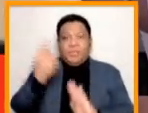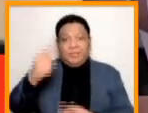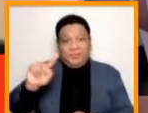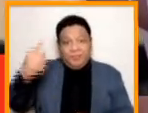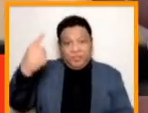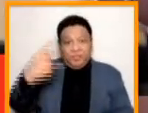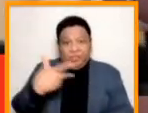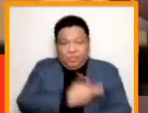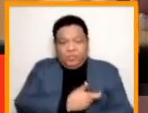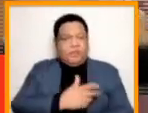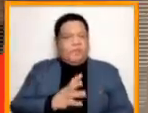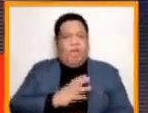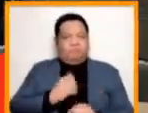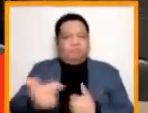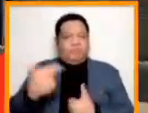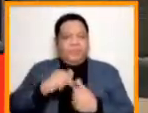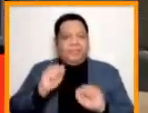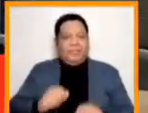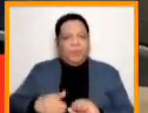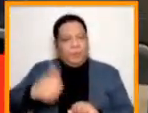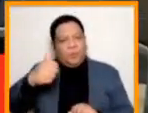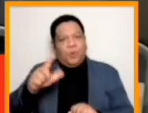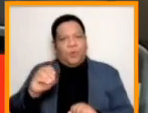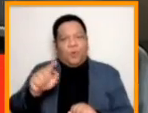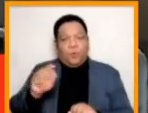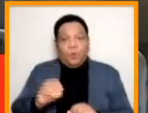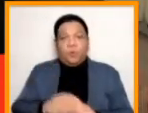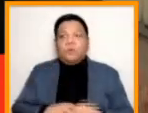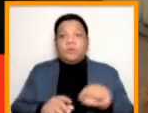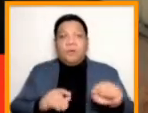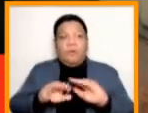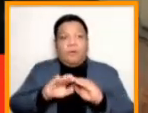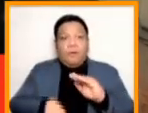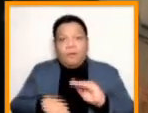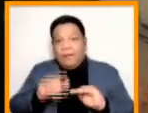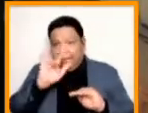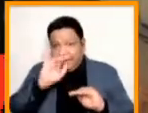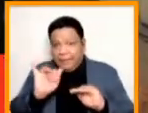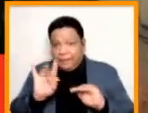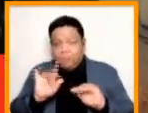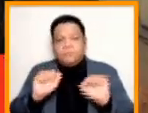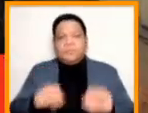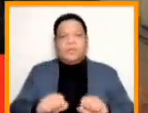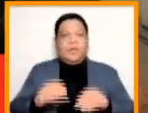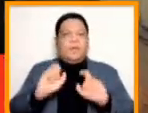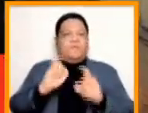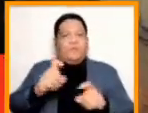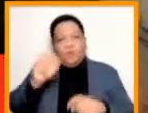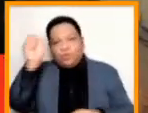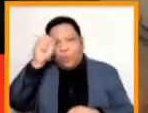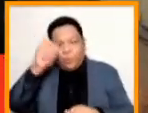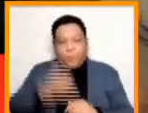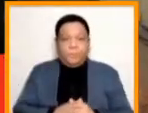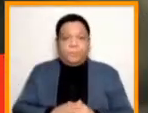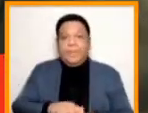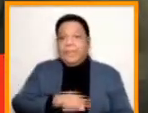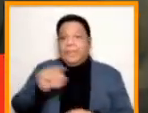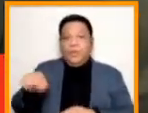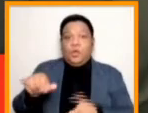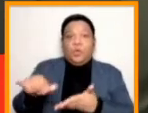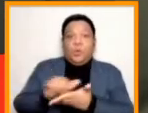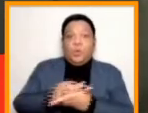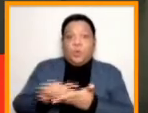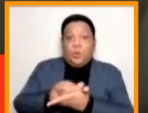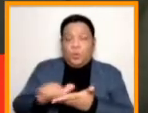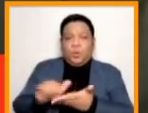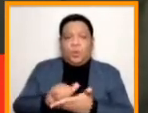17 years old naman, full scholarship ang pwedeng mapanalunan. Sa New York City naman, 7 araw na libreng